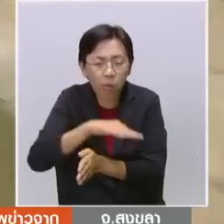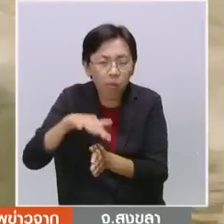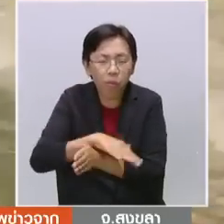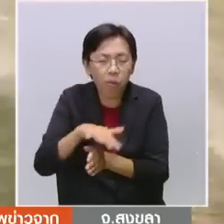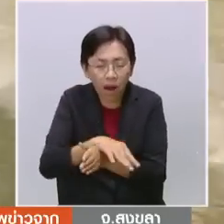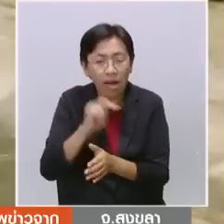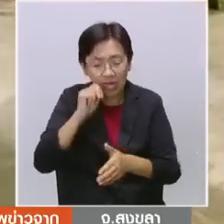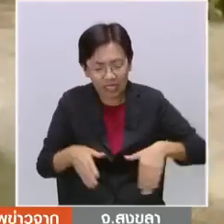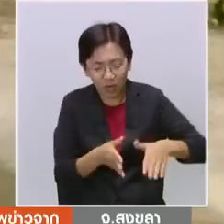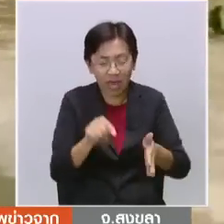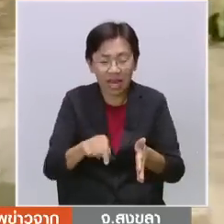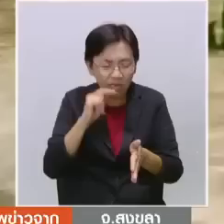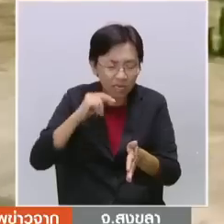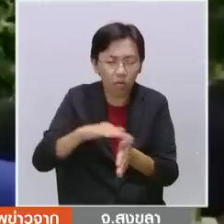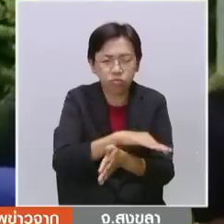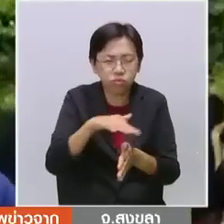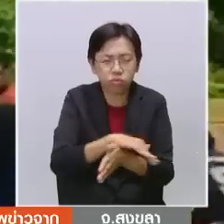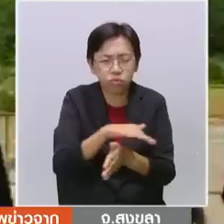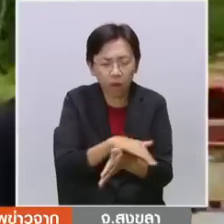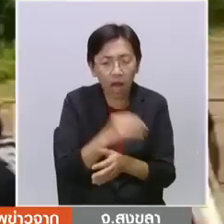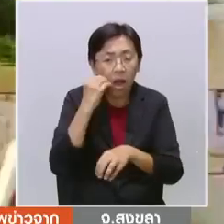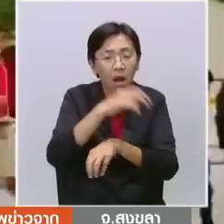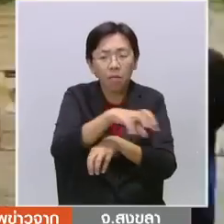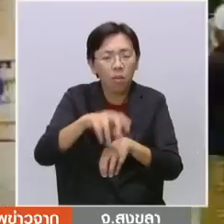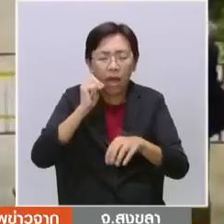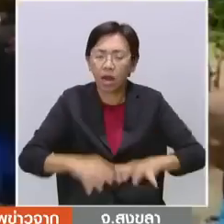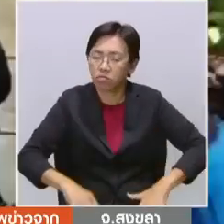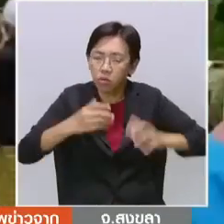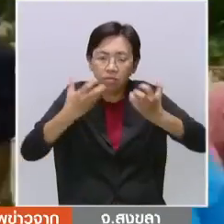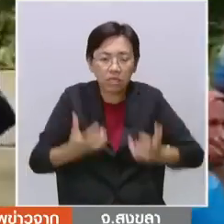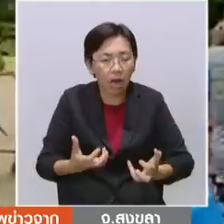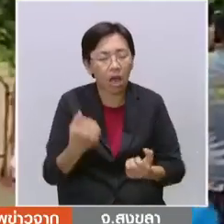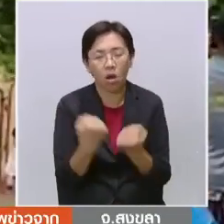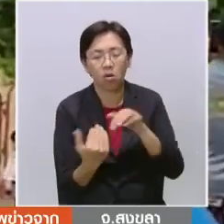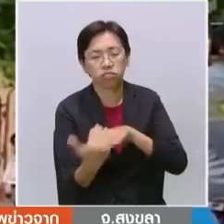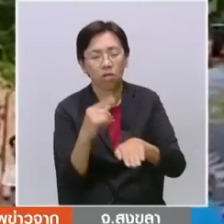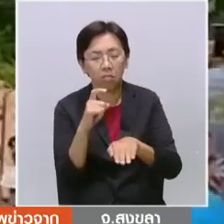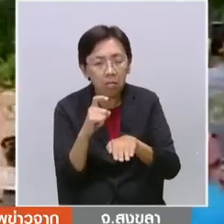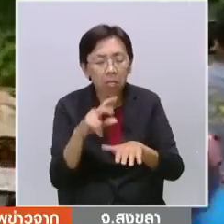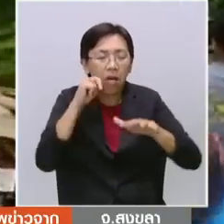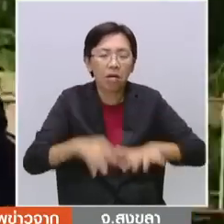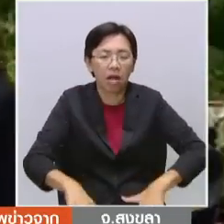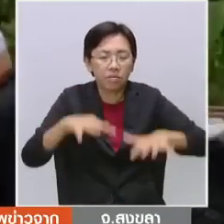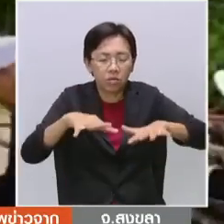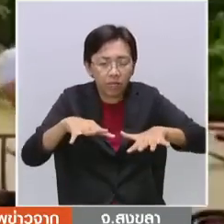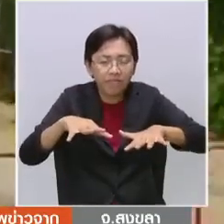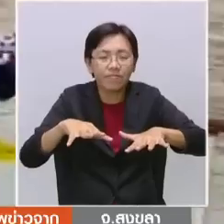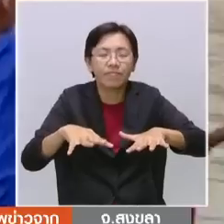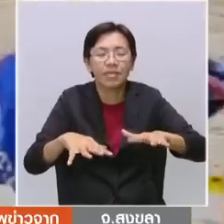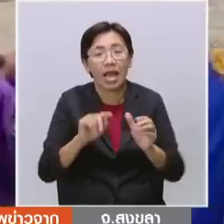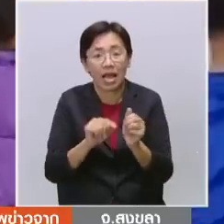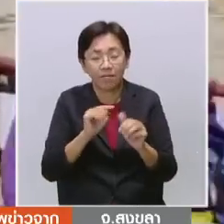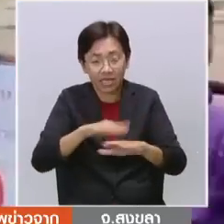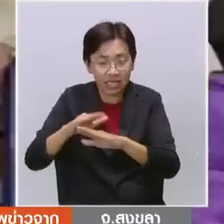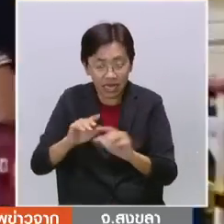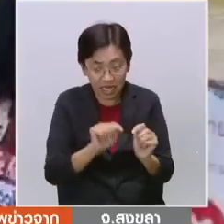พื้นที่ริมแม่น้ำบางหมู่บ้านตอนนี้ถูกตัดขาดแล้วถนนถูกน้ำท่วมทางอำเภอจึงแจ้งเตือนพื้นที่5ต